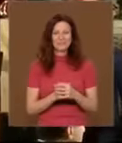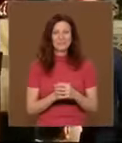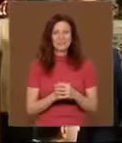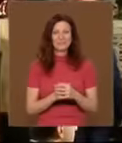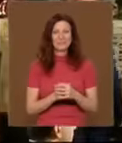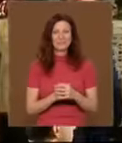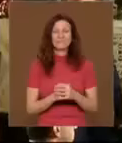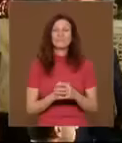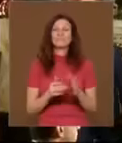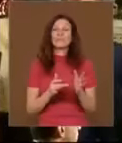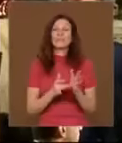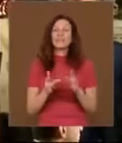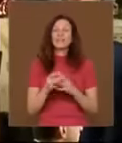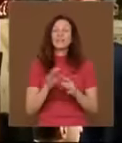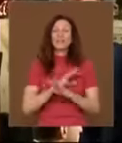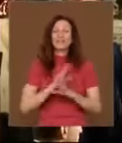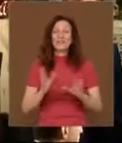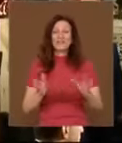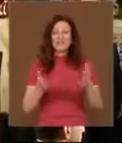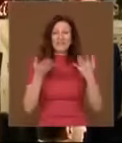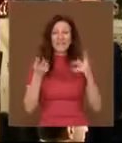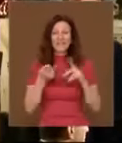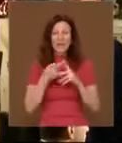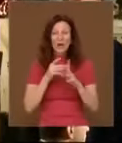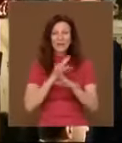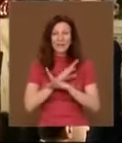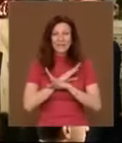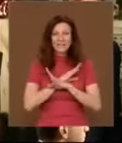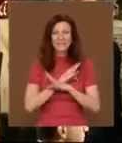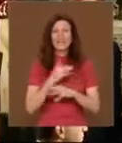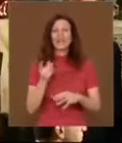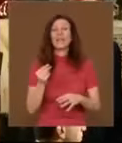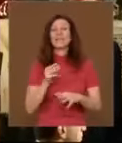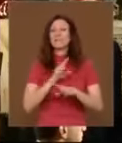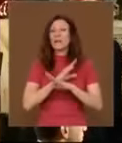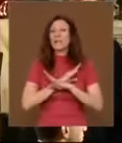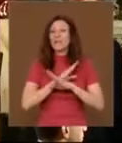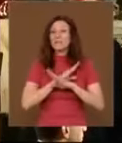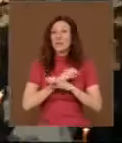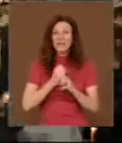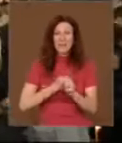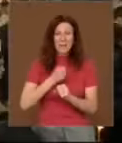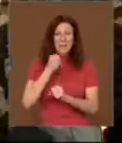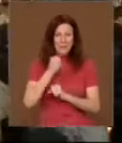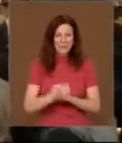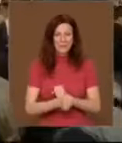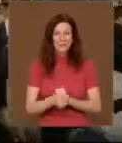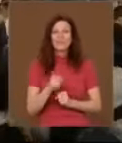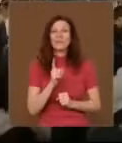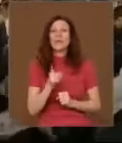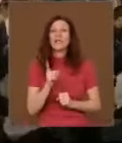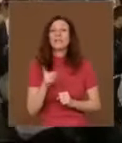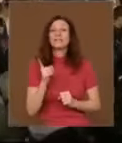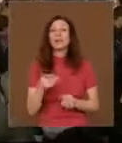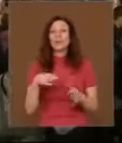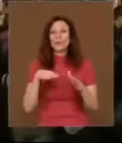Христос възкръсна от мъртвите, като със смъртта си смъртта победи и на тези, които